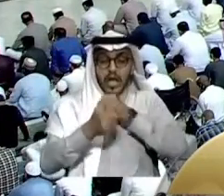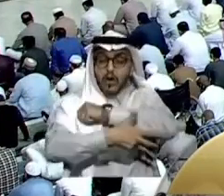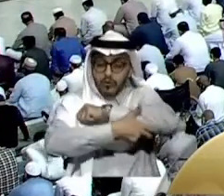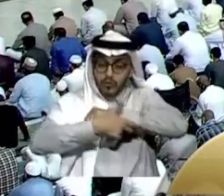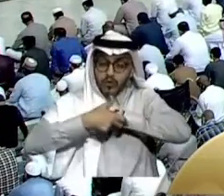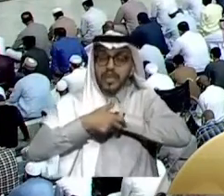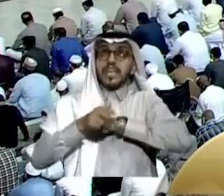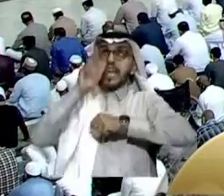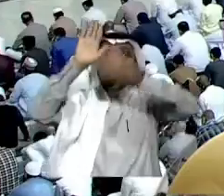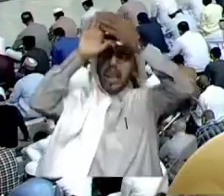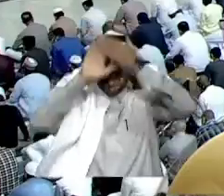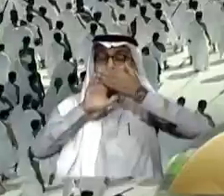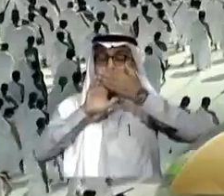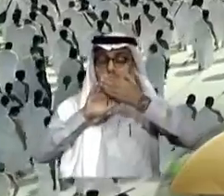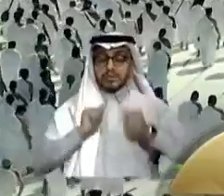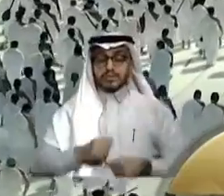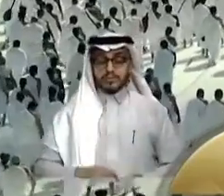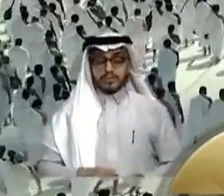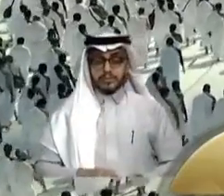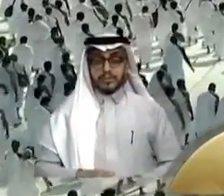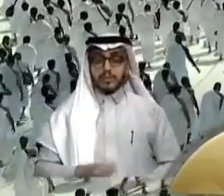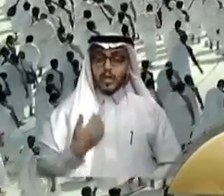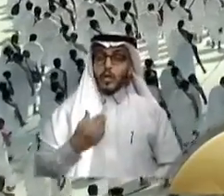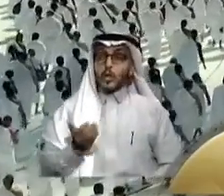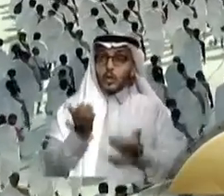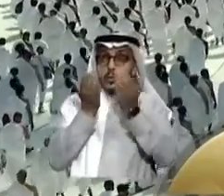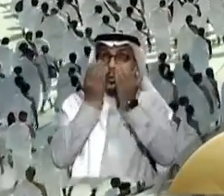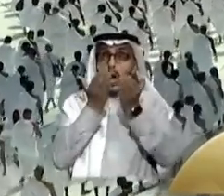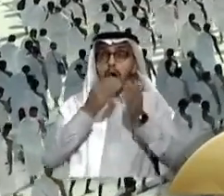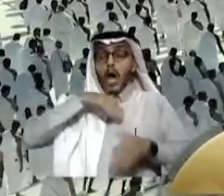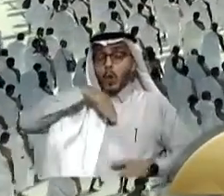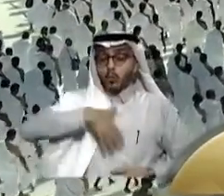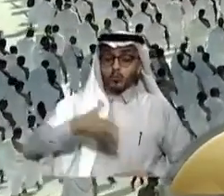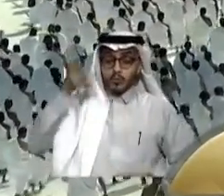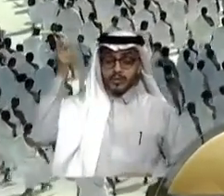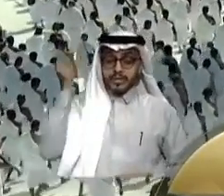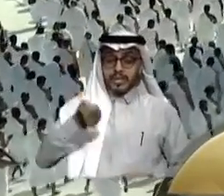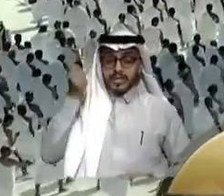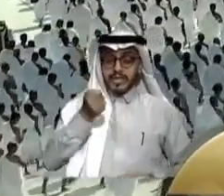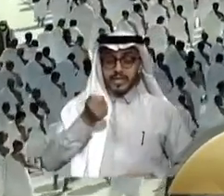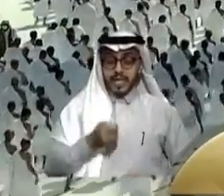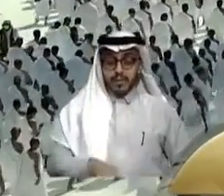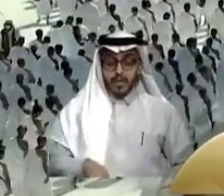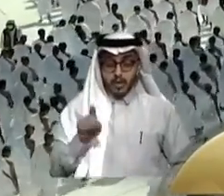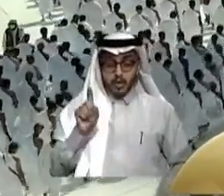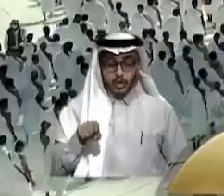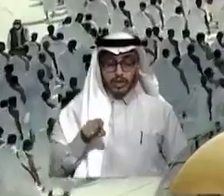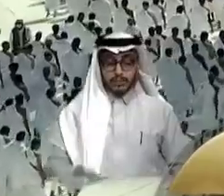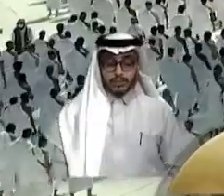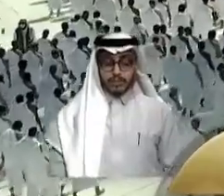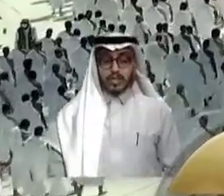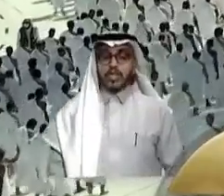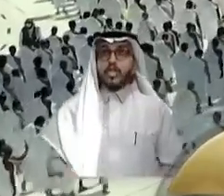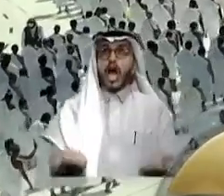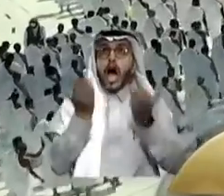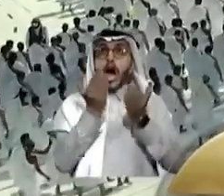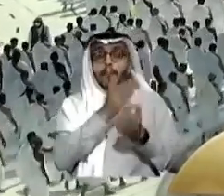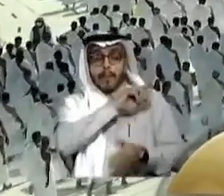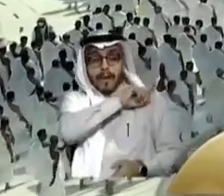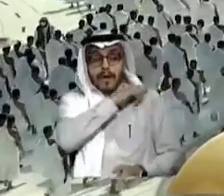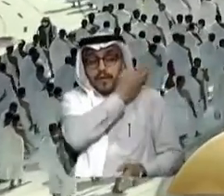والفقير والمصاب. ولذا كان من دعائه صلى الله عليه وسلم بين السجدتين: رب اغفر